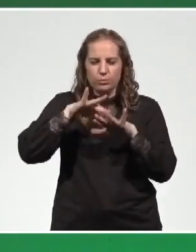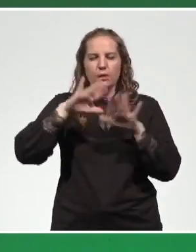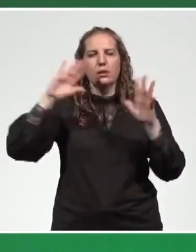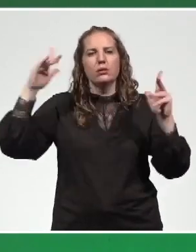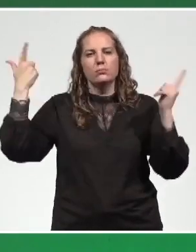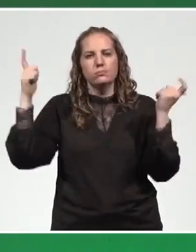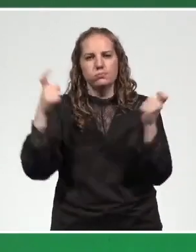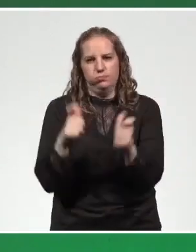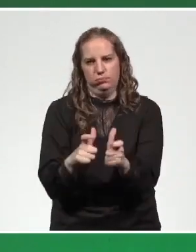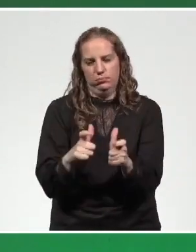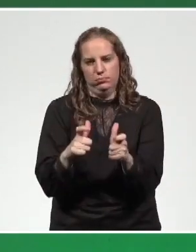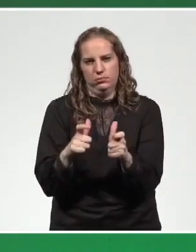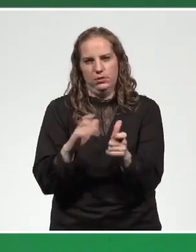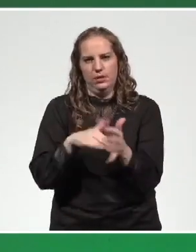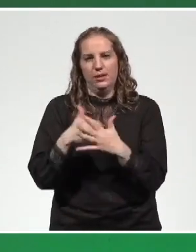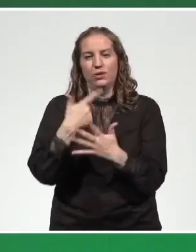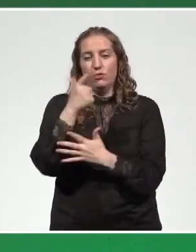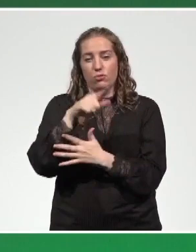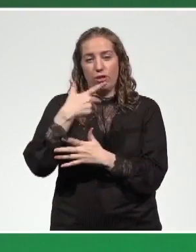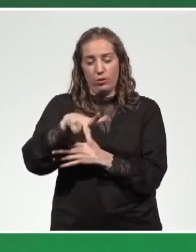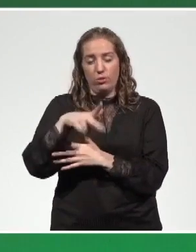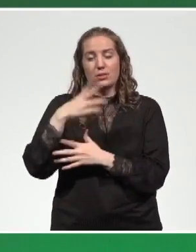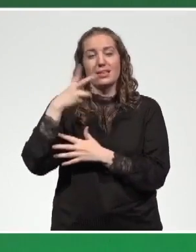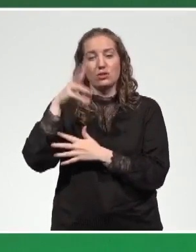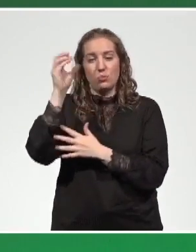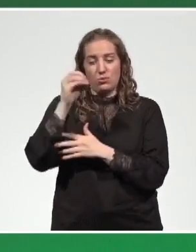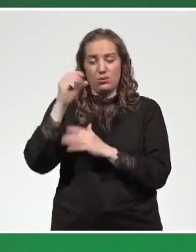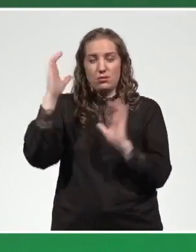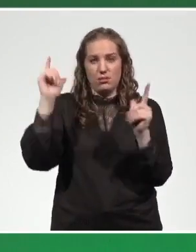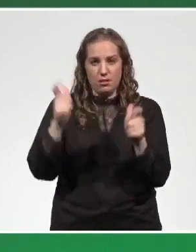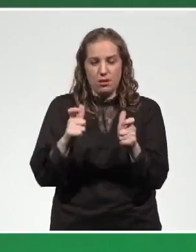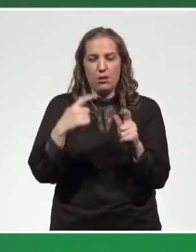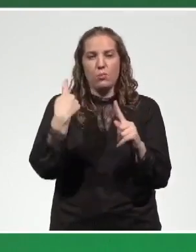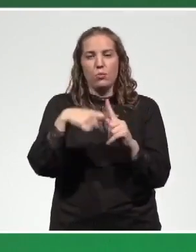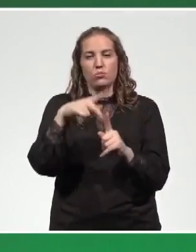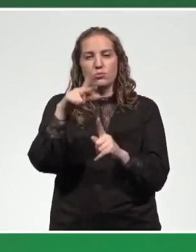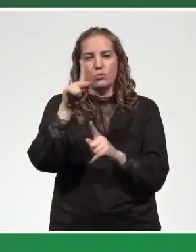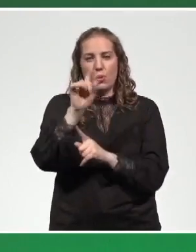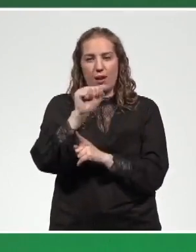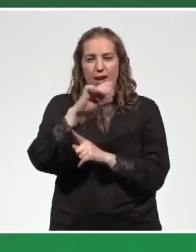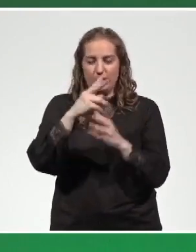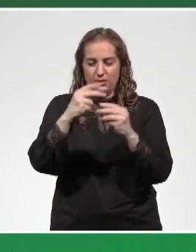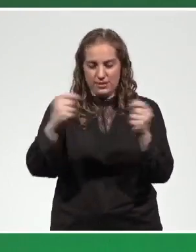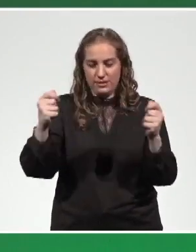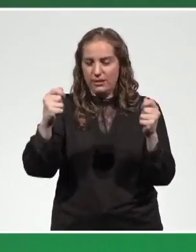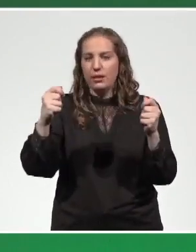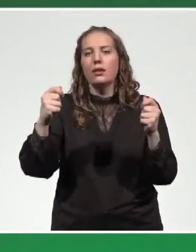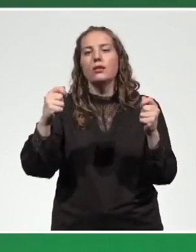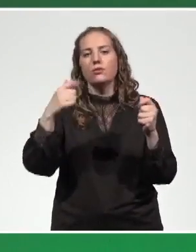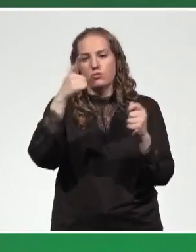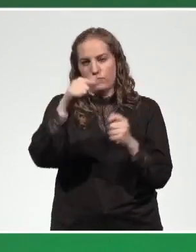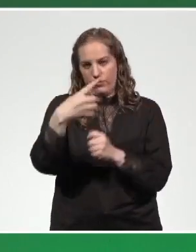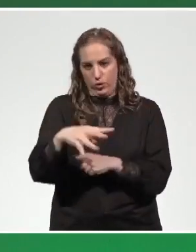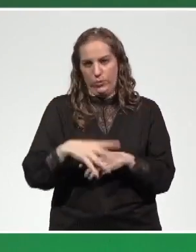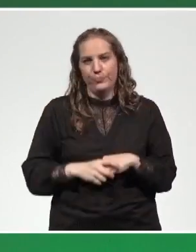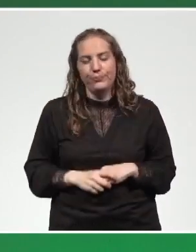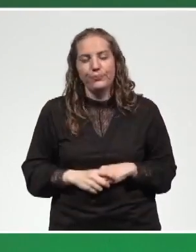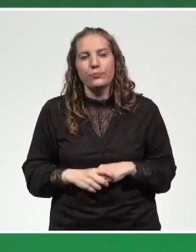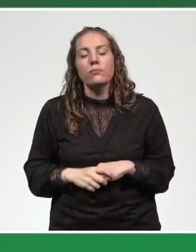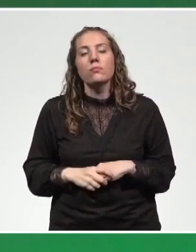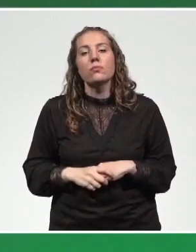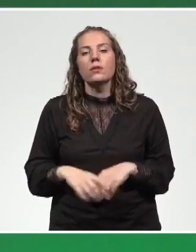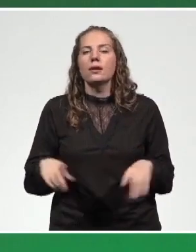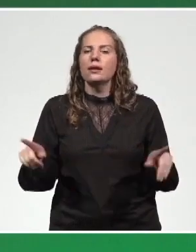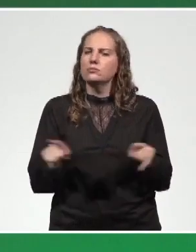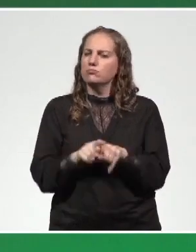60% árið 2030 og kolefnis hlutleysi eigi síðar en árið 2040. Og eins og allt sem